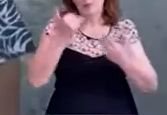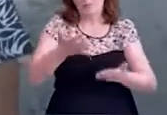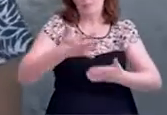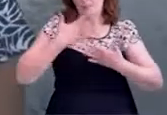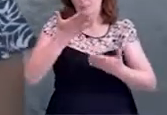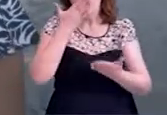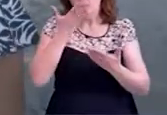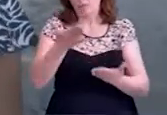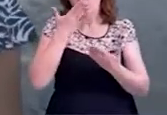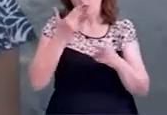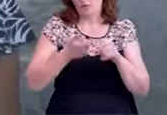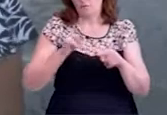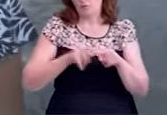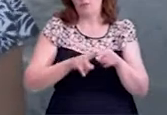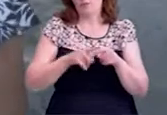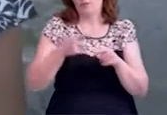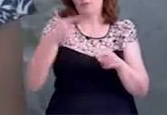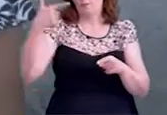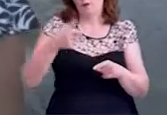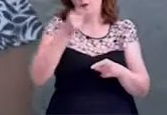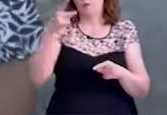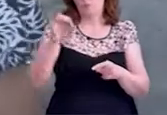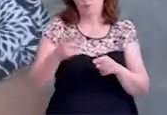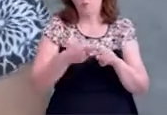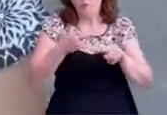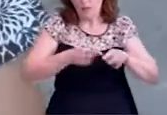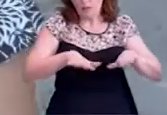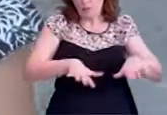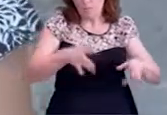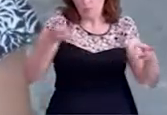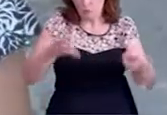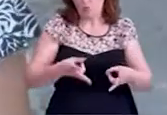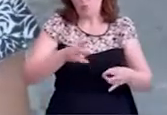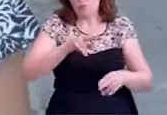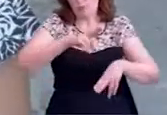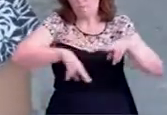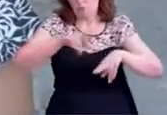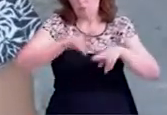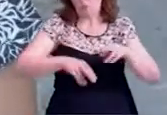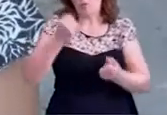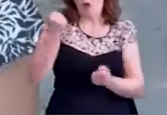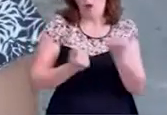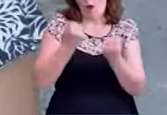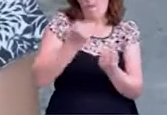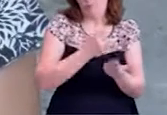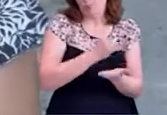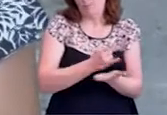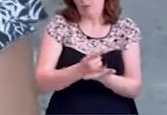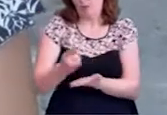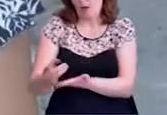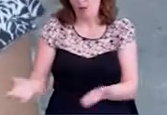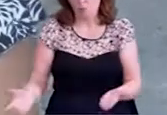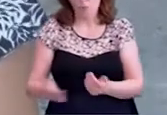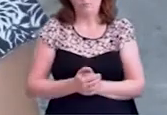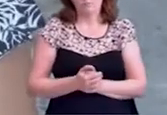дихати газами, цими вибросами. На цьому місці потрібно побудувати стоянку, автостоянку, щоб вона була.